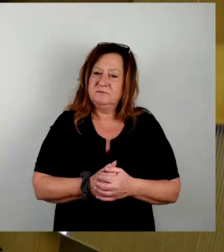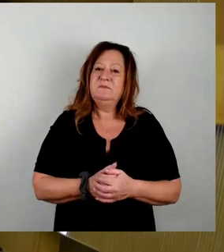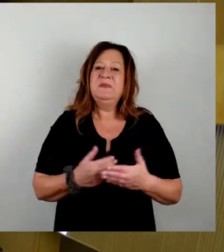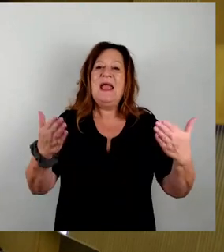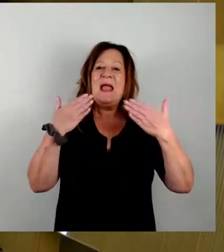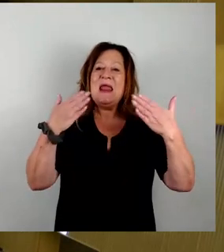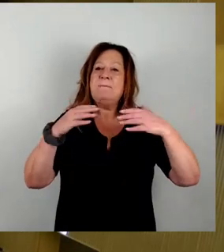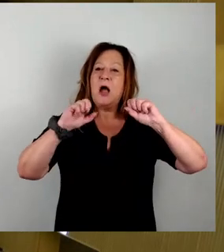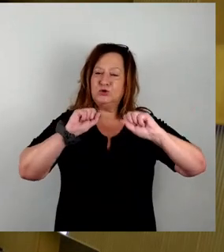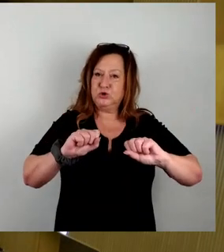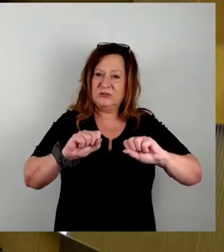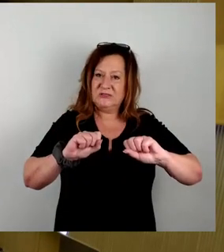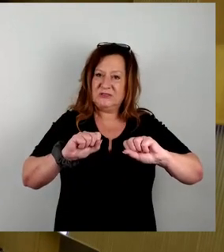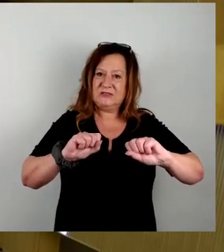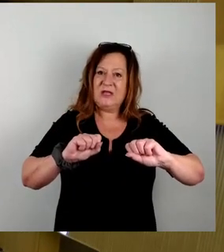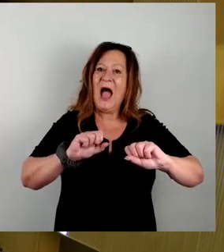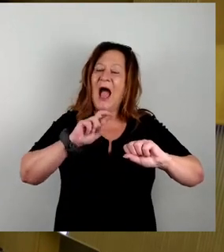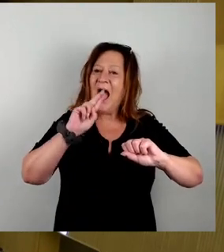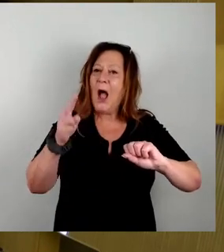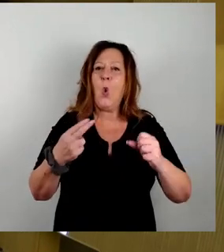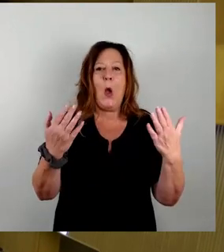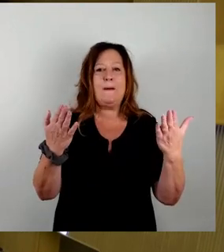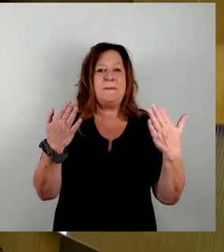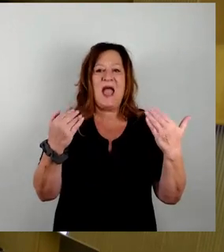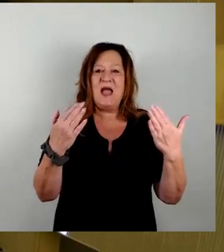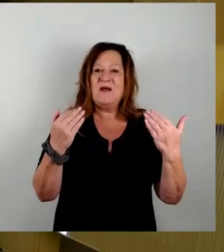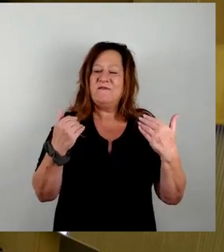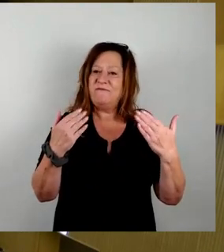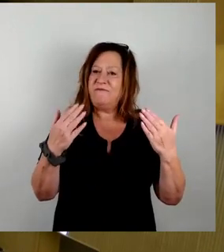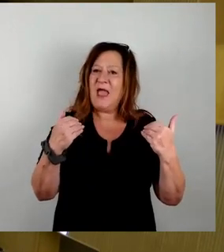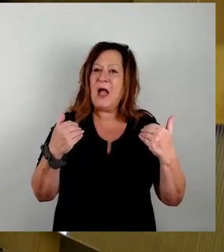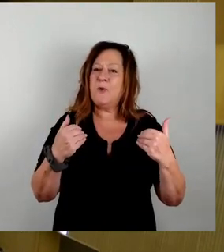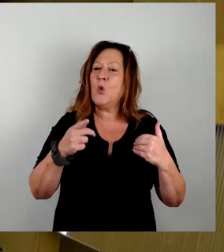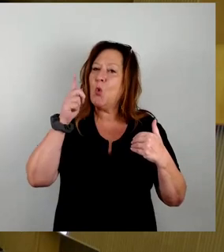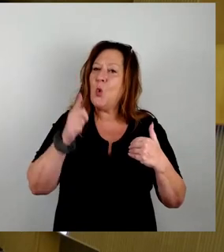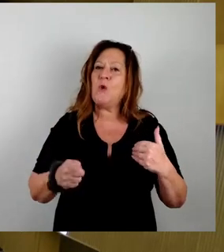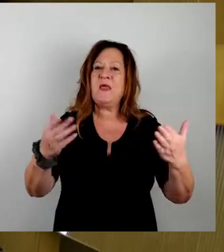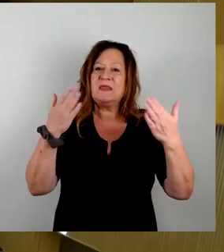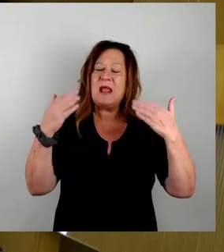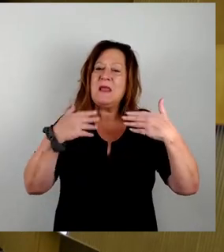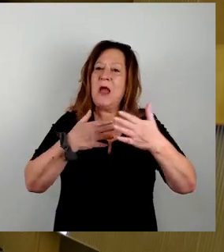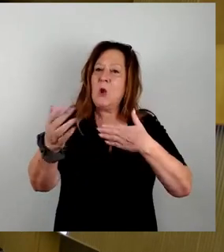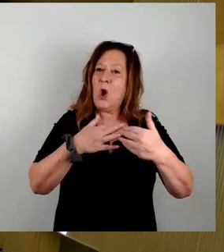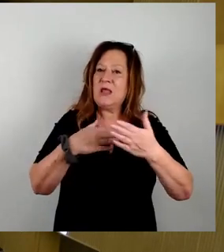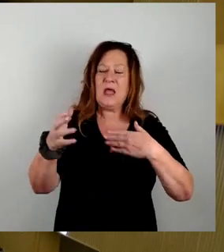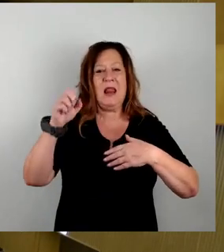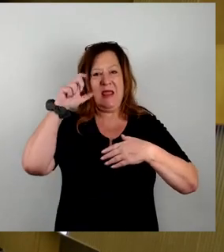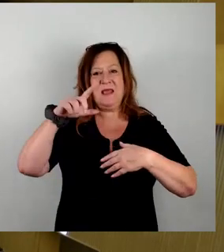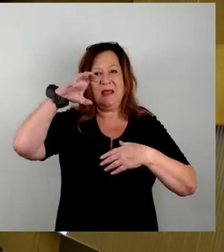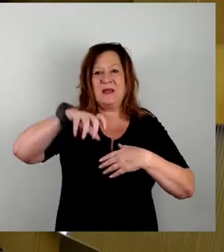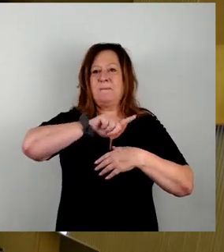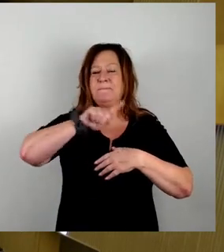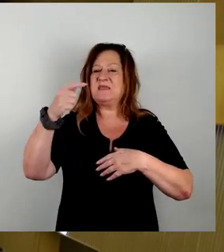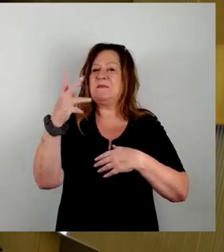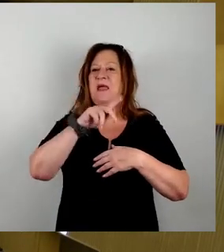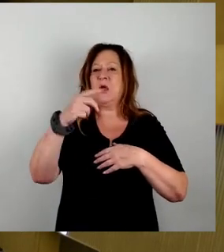und auch insbesondere die Bewerbung um die 100 klimaneutralen und intelligenten Städte bis 2030